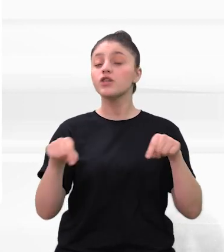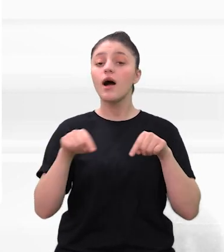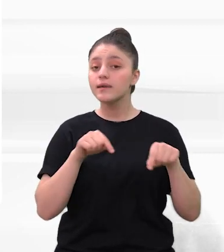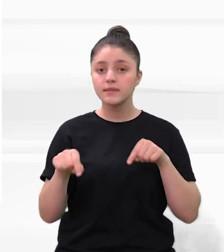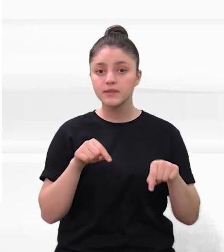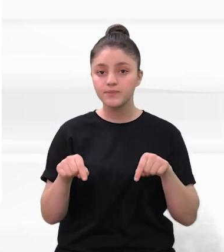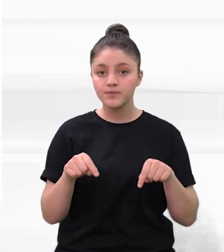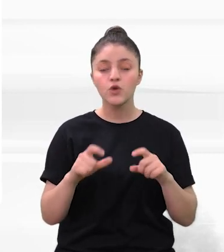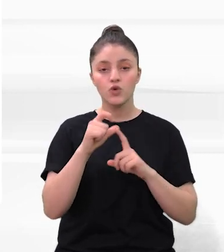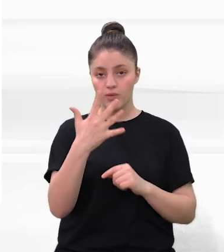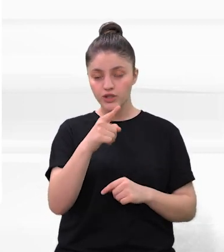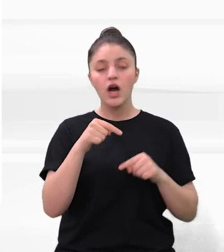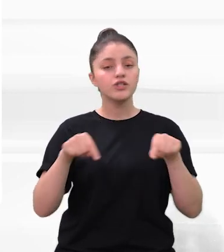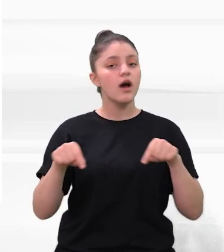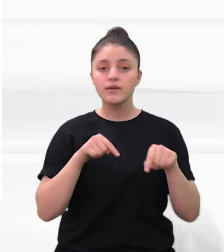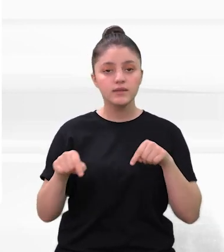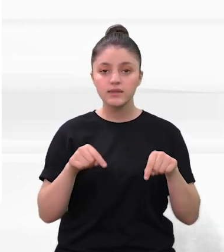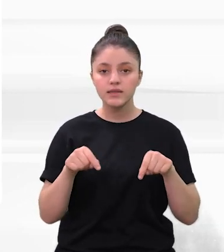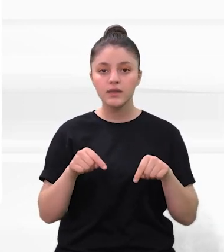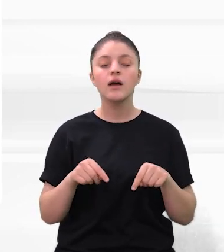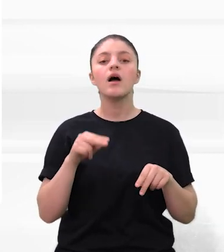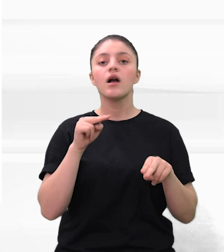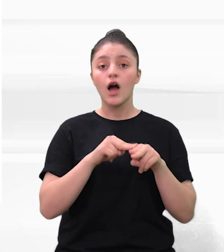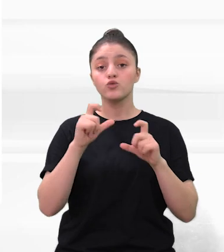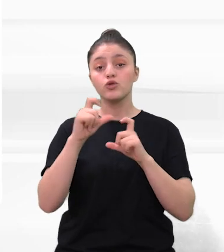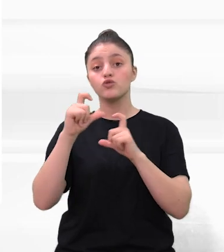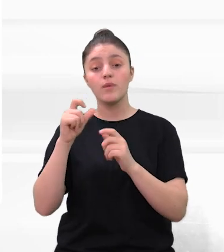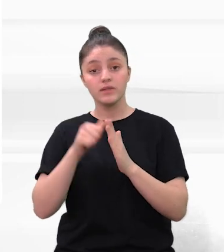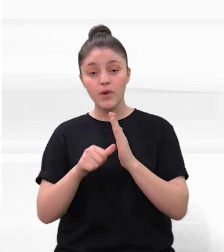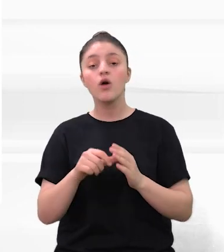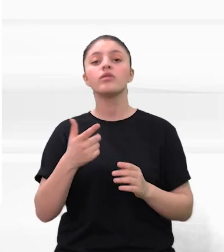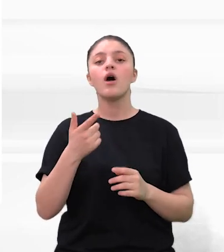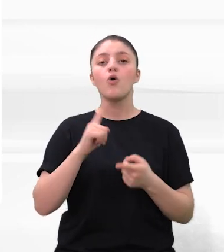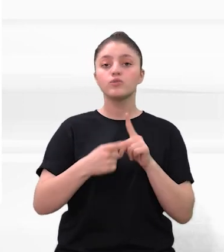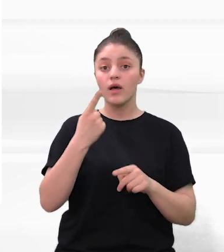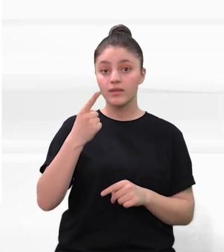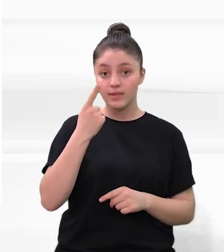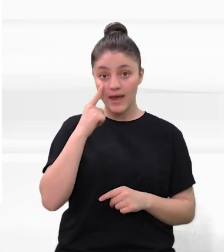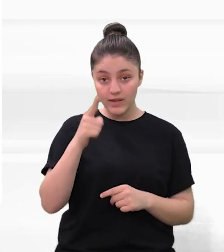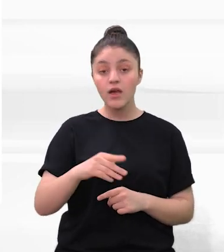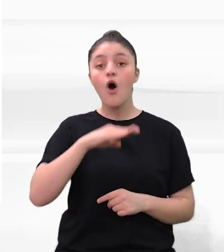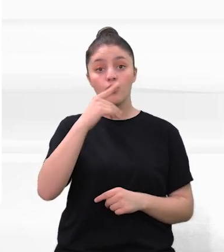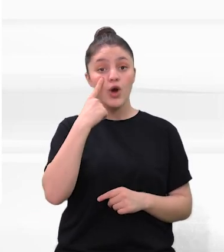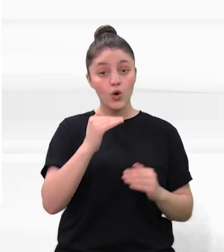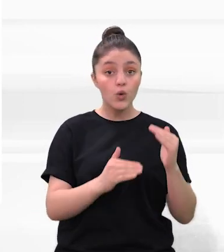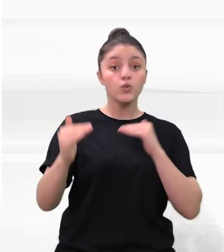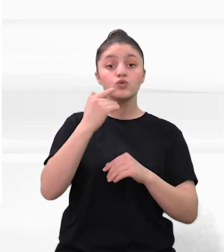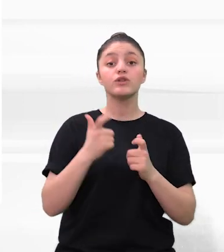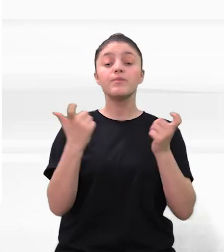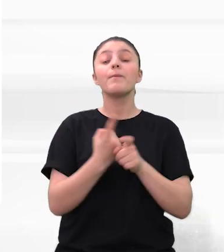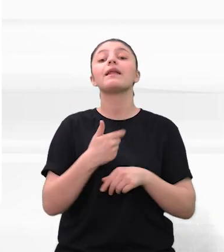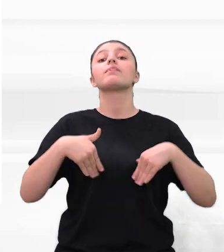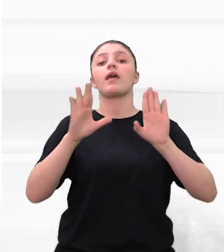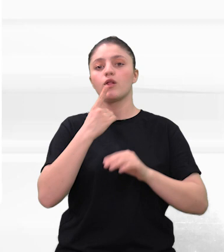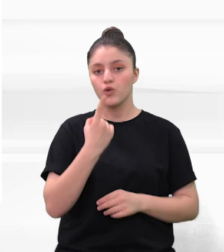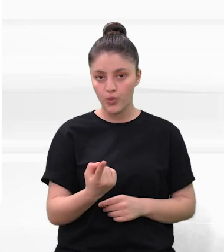Aşağıdakilerden hangisi soru 5 Aşağıdakilerden hangisi Kanuni Sultan Süleyman döneminde Osmanlı Devleti'nin Avrupalılar karşı üstünlük sağlaması yapıyorlar gelişmelerden